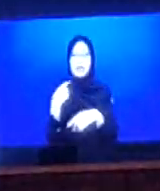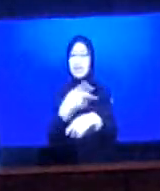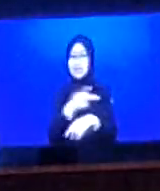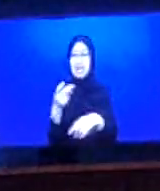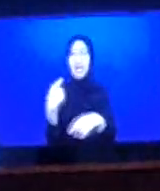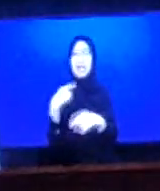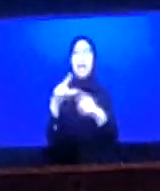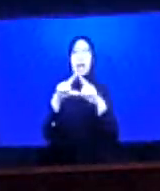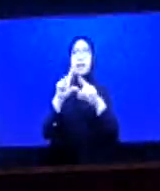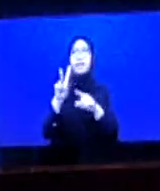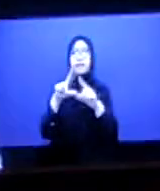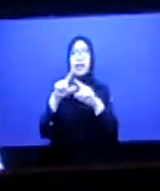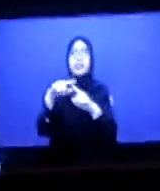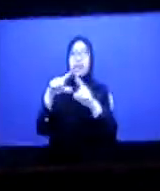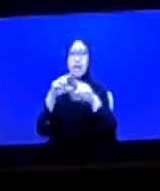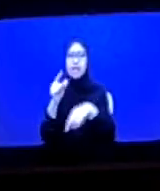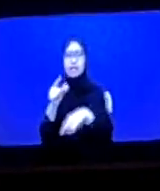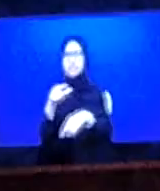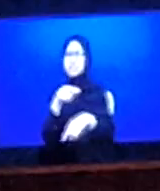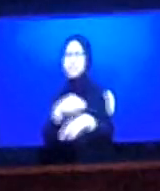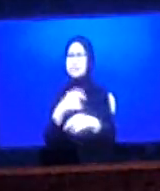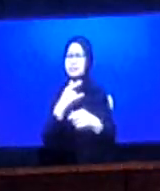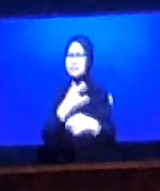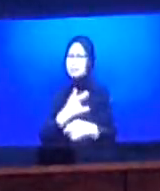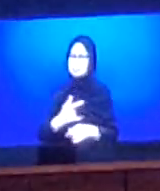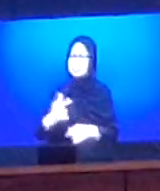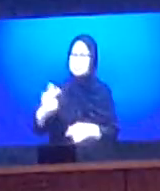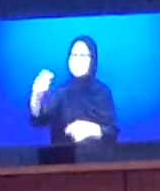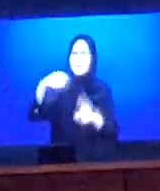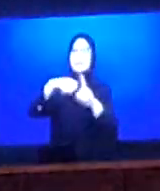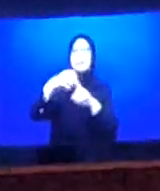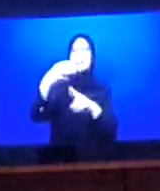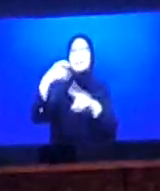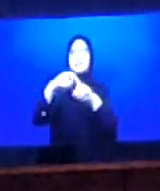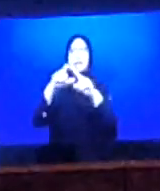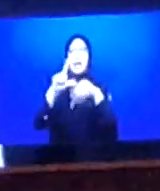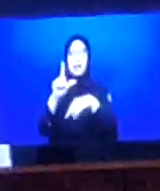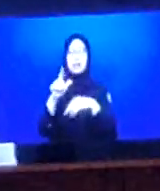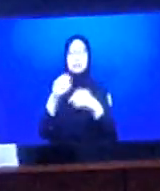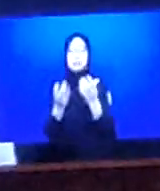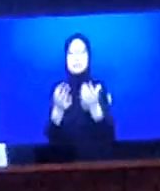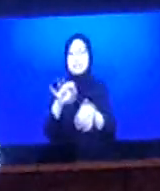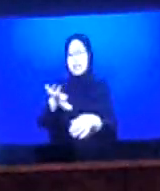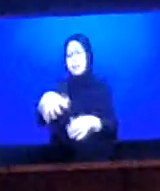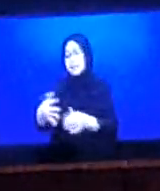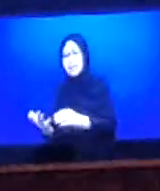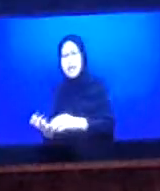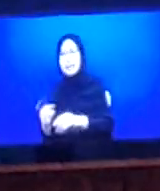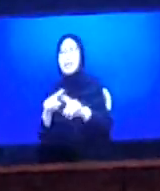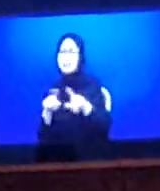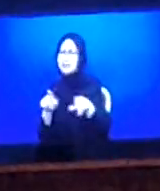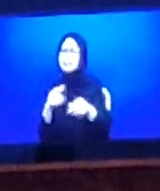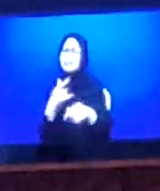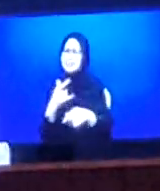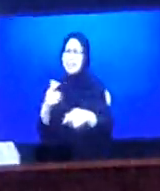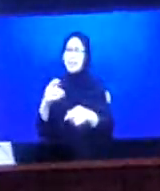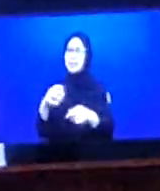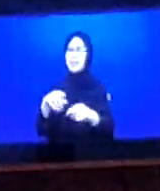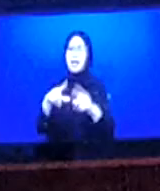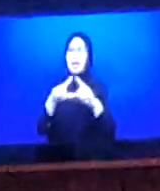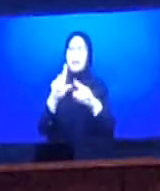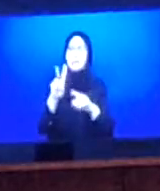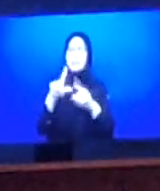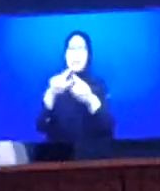ia akan tetap Oh ya kita sudah meninggal maka Apakah itu tersebut cakep-cakep dengan tubuh kita